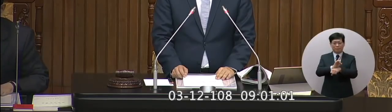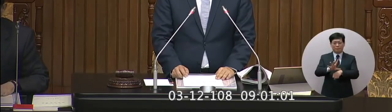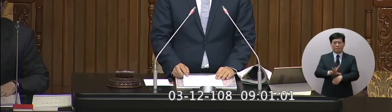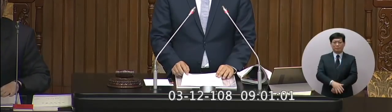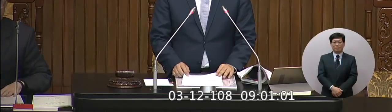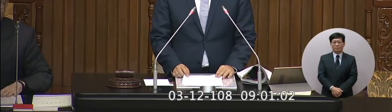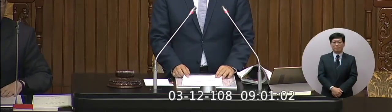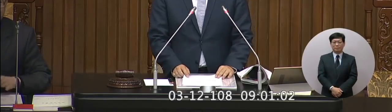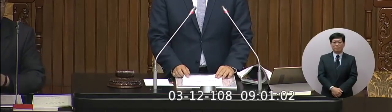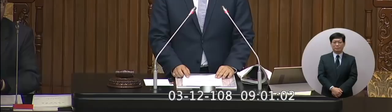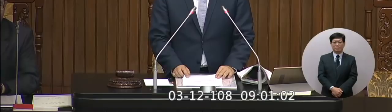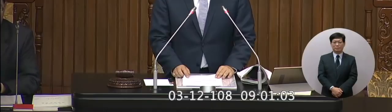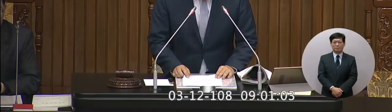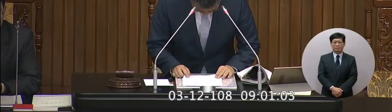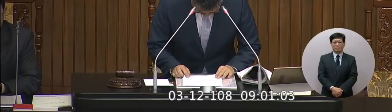为15分钟。